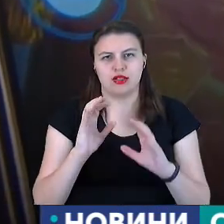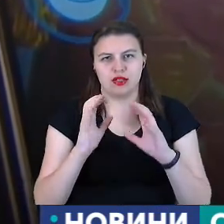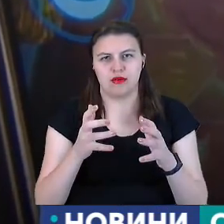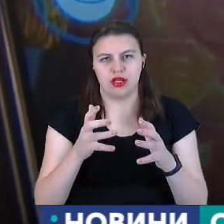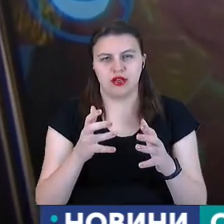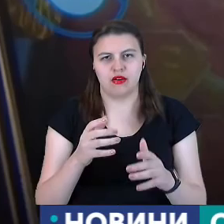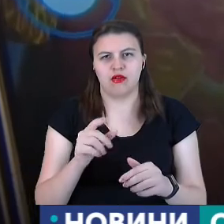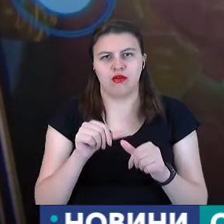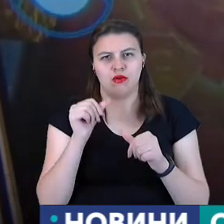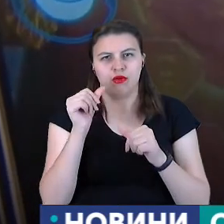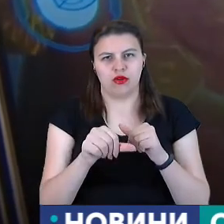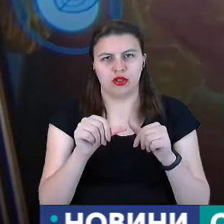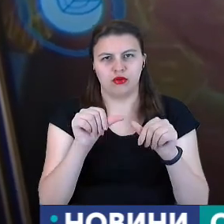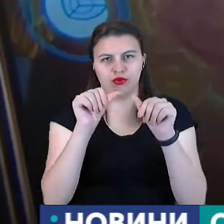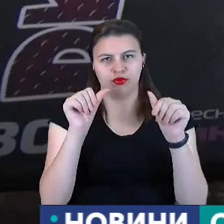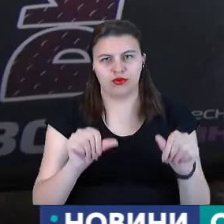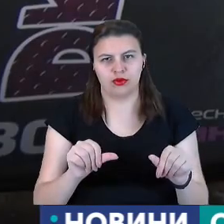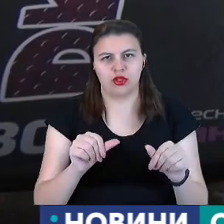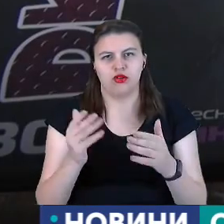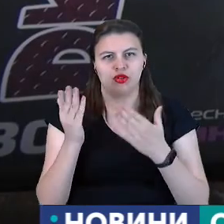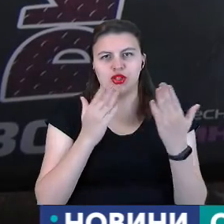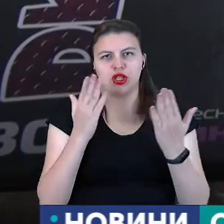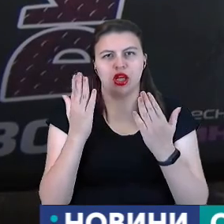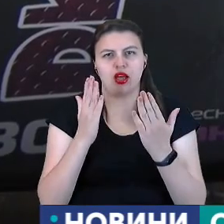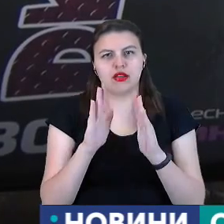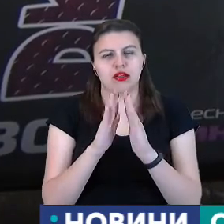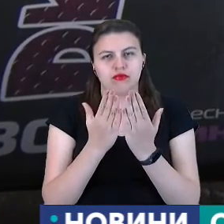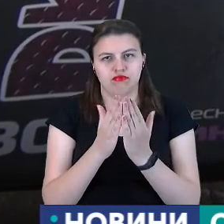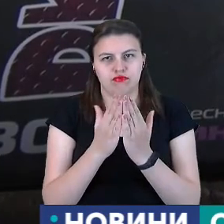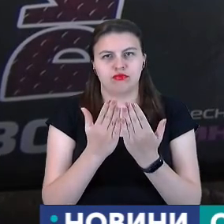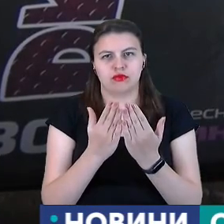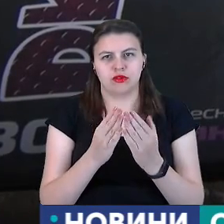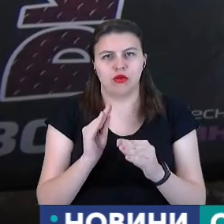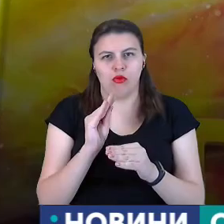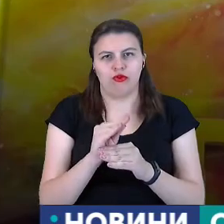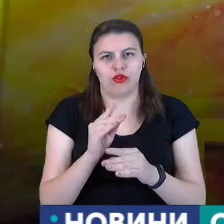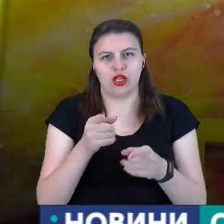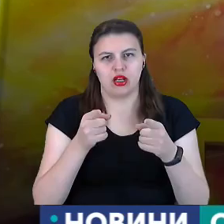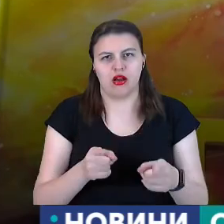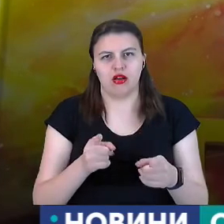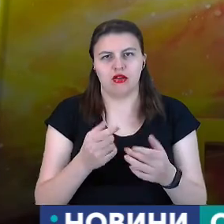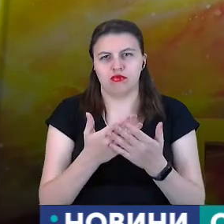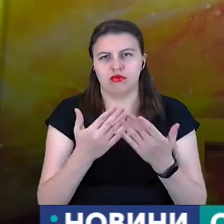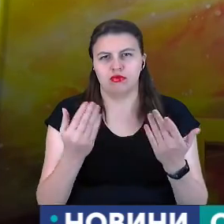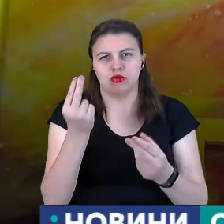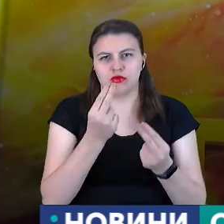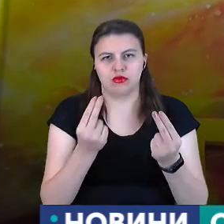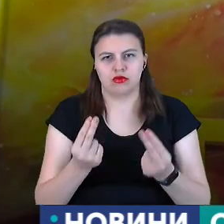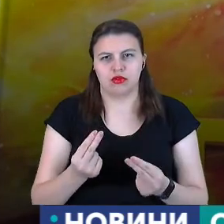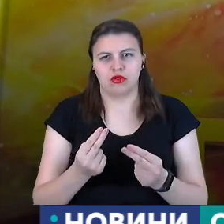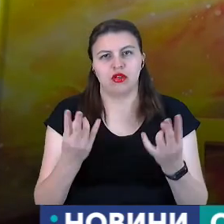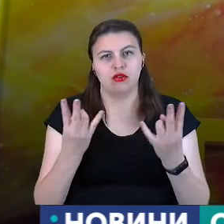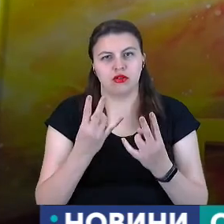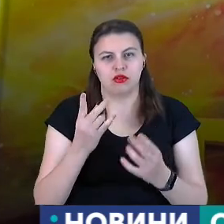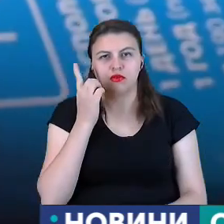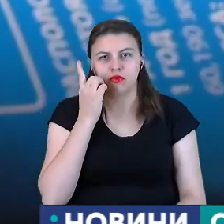клубі читають книги з доповненою реальністю, енциклопедії, казки та книжки-розмальовки. Для цього потрібен додаток у смартфоні чи